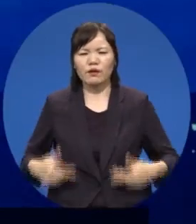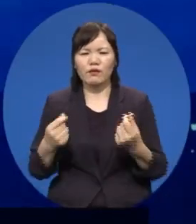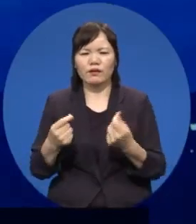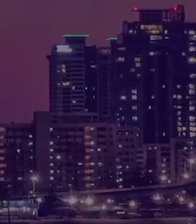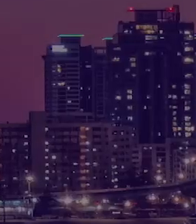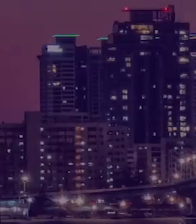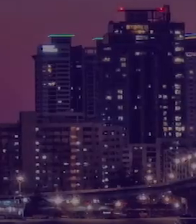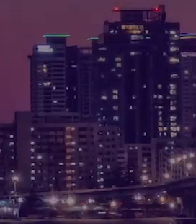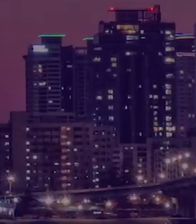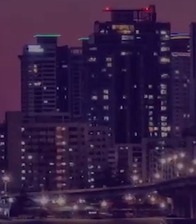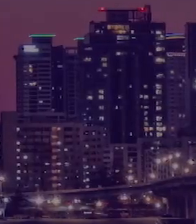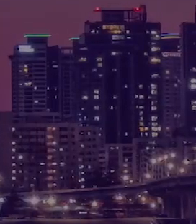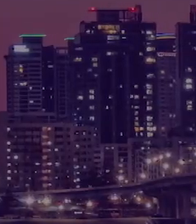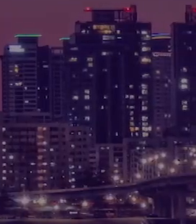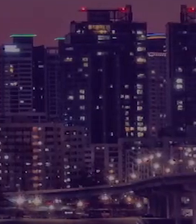알겠습니다